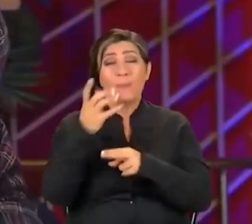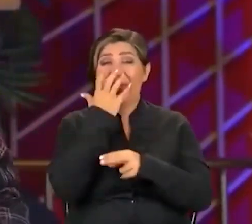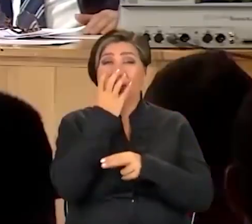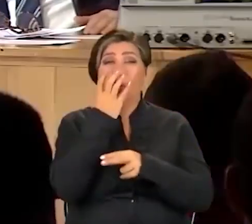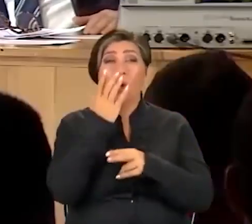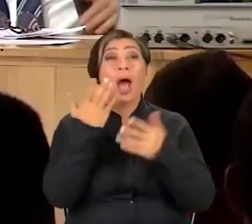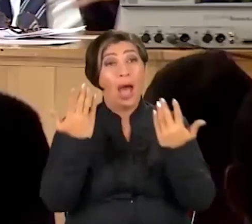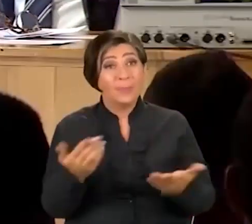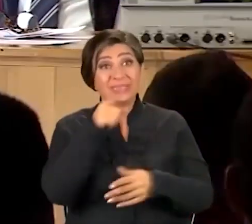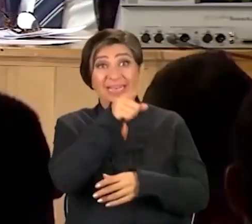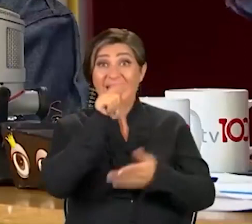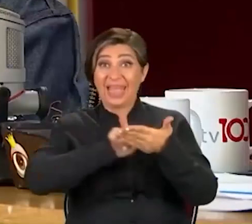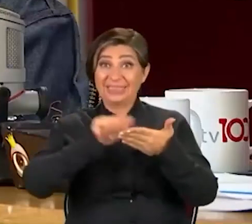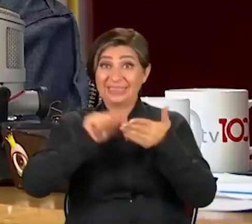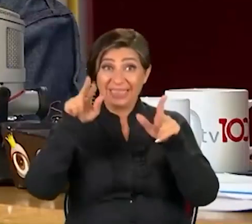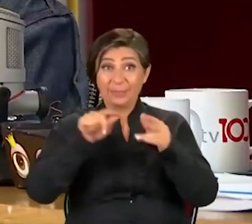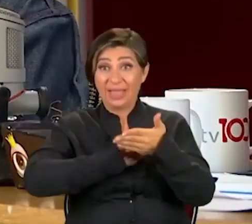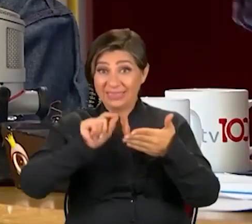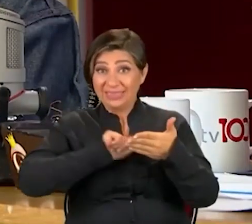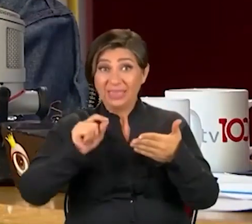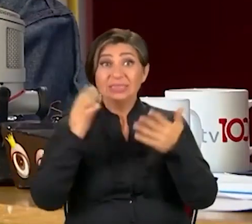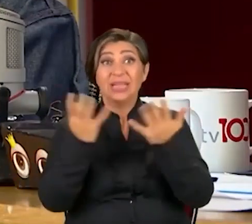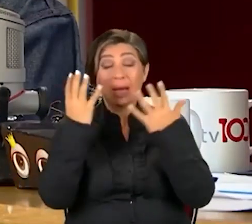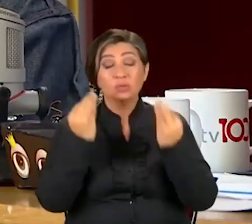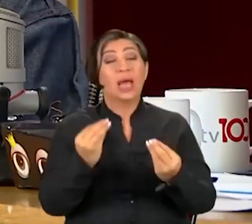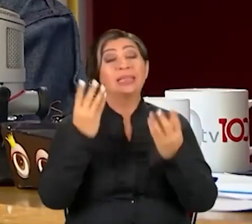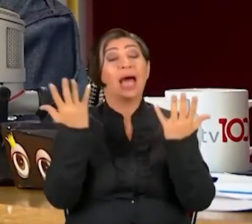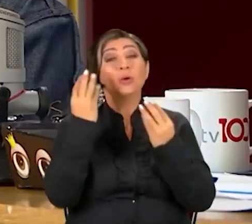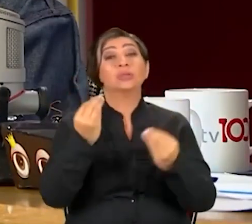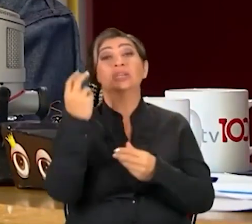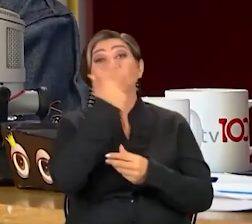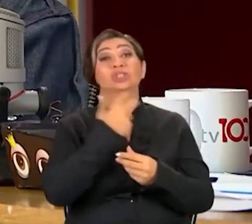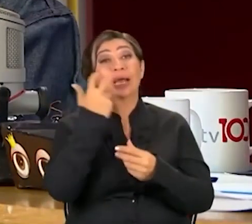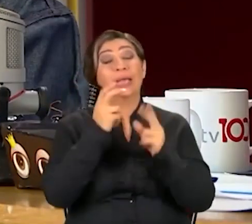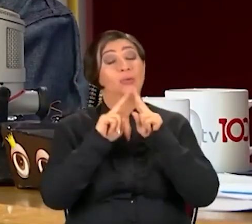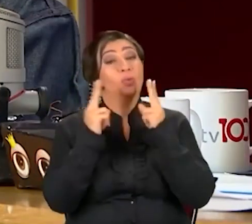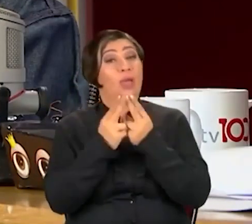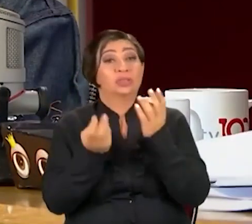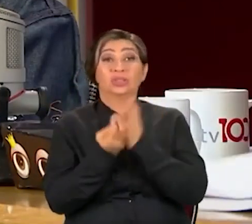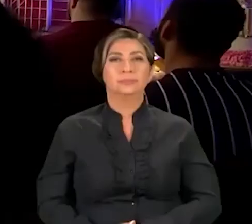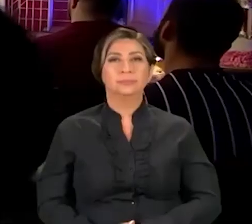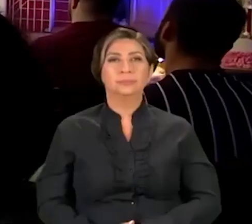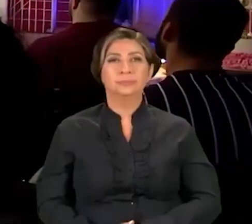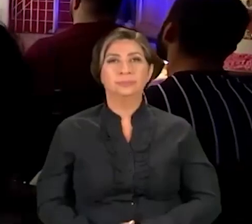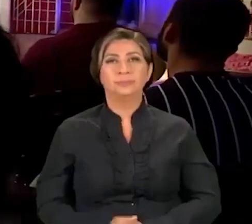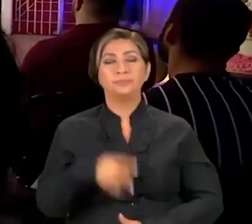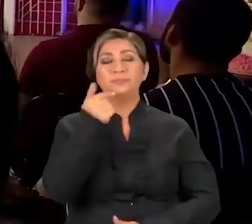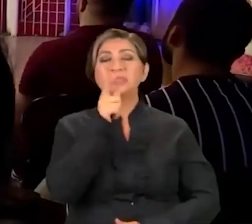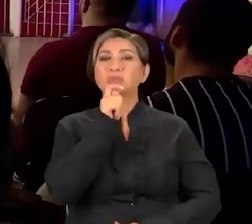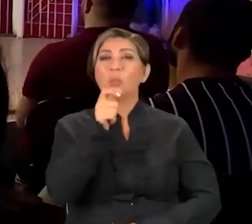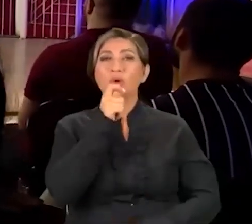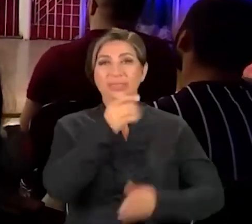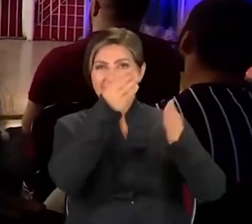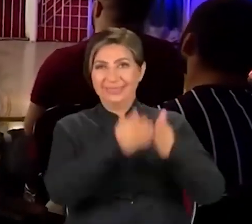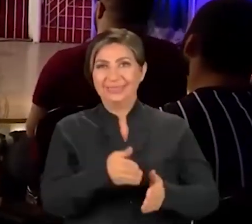Halbuki senin yazdığın gibi eserlerle daha güzel, daha edebi bir dünya ortaya çıkabilir. Biraz